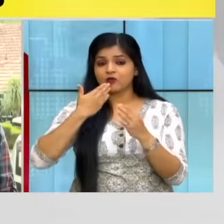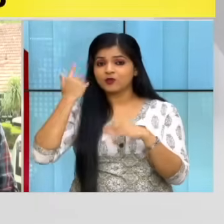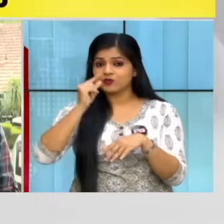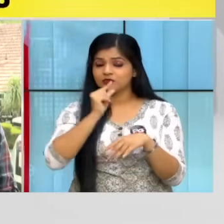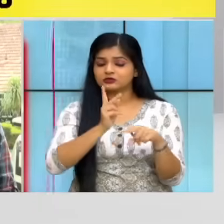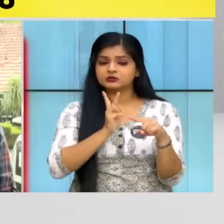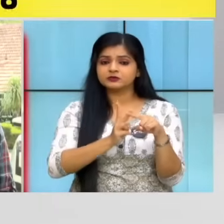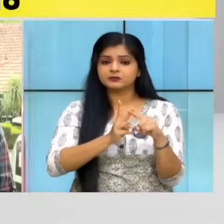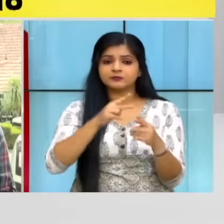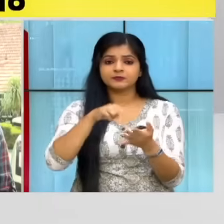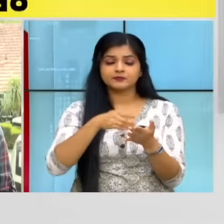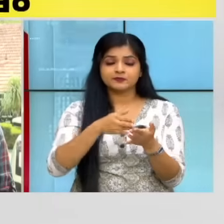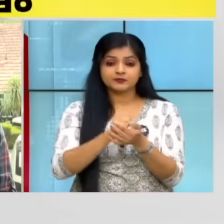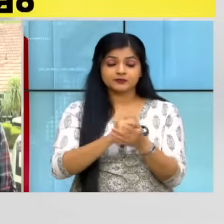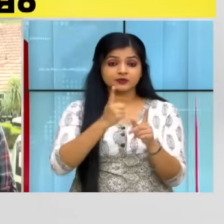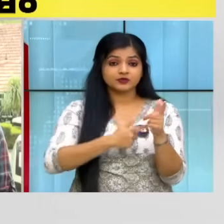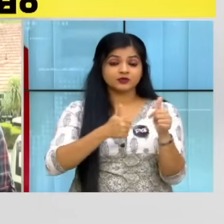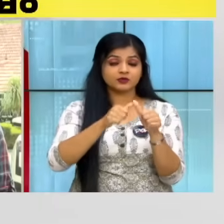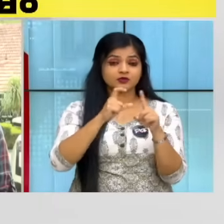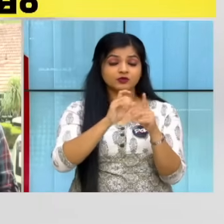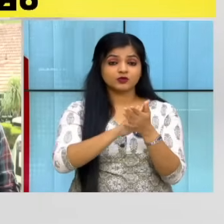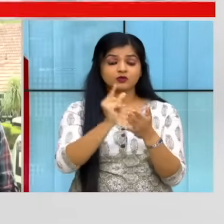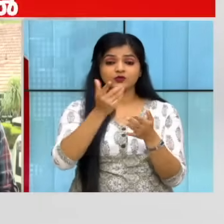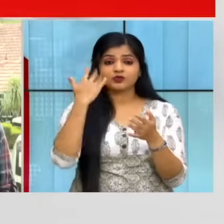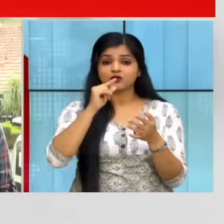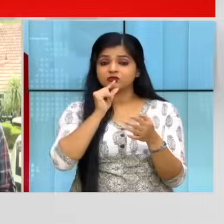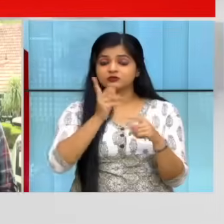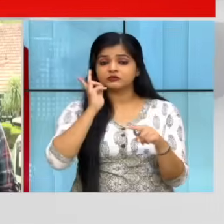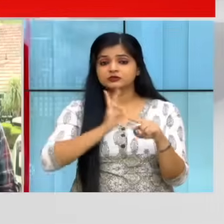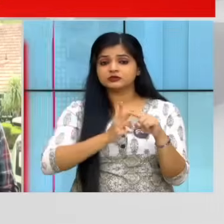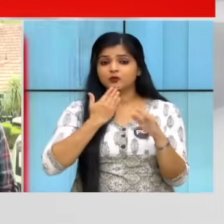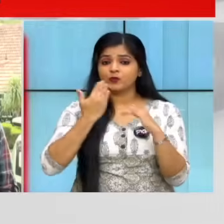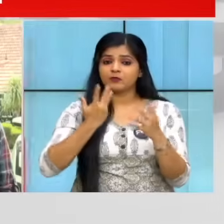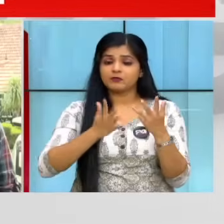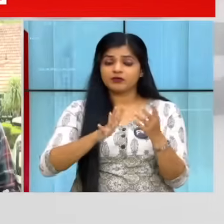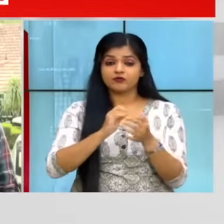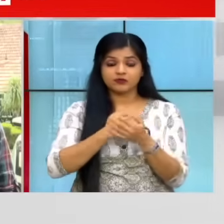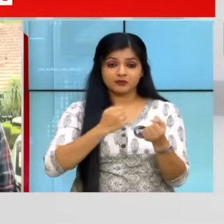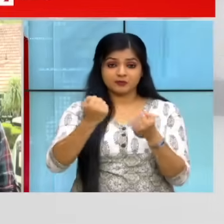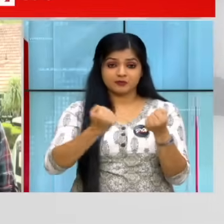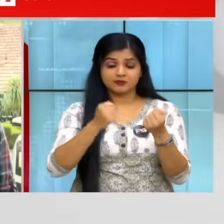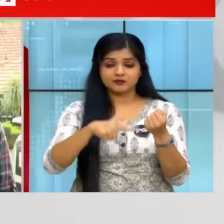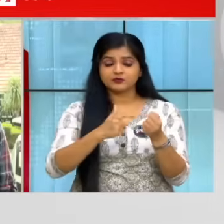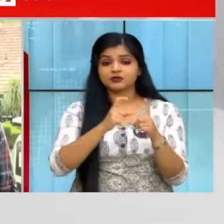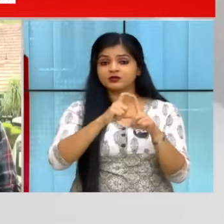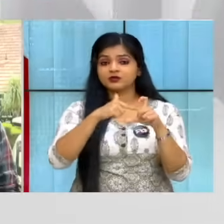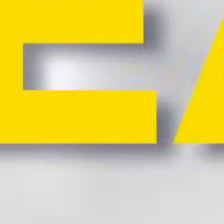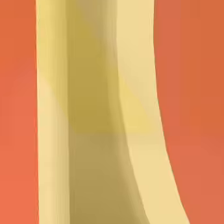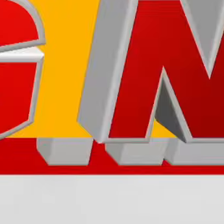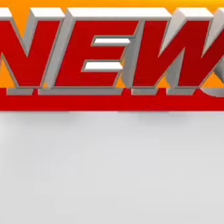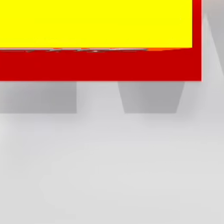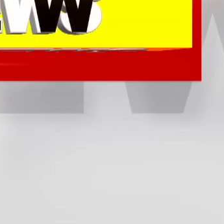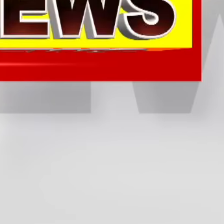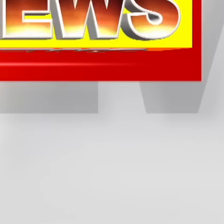നിൽക്കുകയാണ്. യദുവും പോലീസിന് നൽകാൻ സാധ്യതയുള്ളൊരു മൊഴി മുമ്പ് ആവർത്തിച്ചത് തന്നെയാണ്. താൻ ബസ് ഈ ഡിപ്പോയിൽ ഹാൻഡ് ഓവർ ചെയ്യുന്ന ഘട്ടത്തിൽ, ഈ